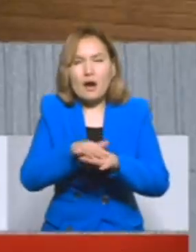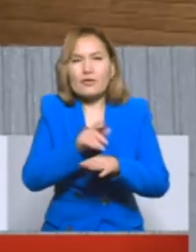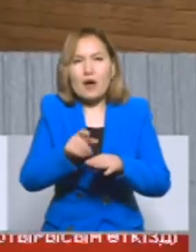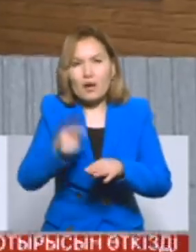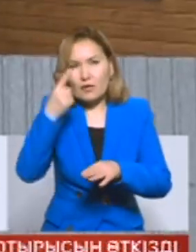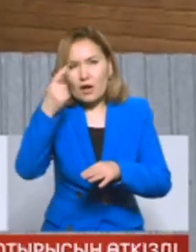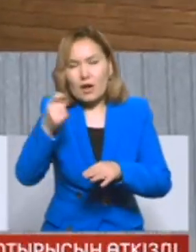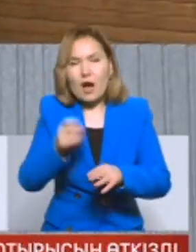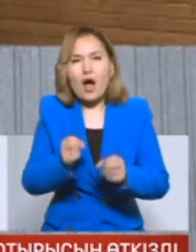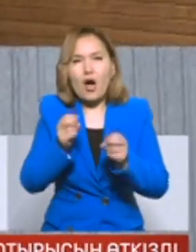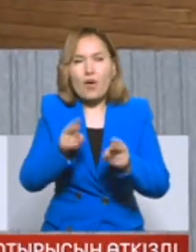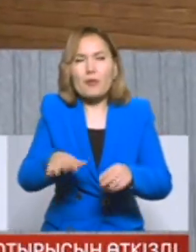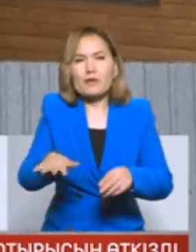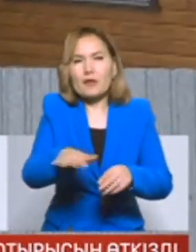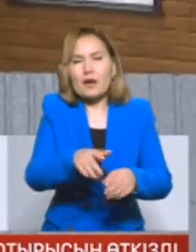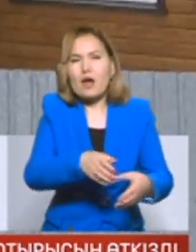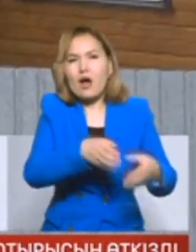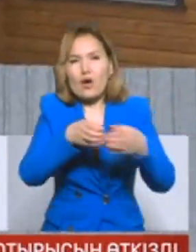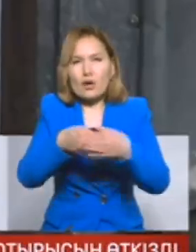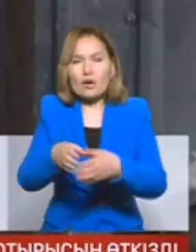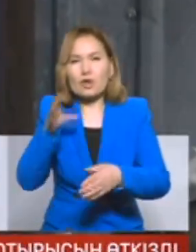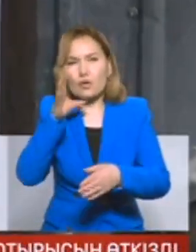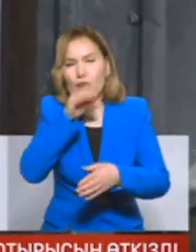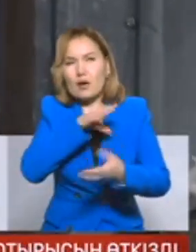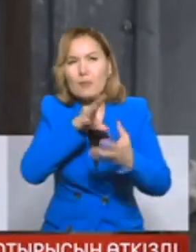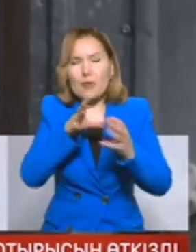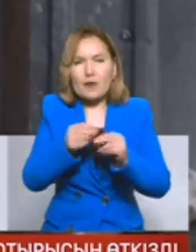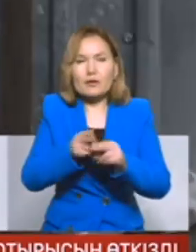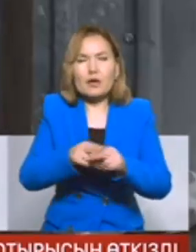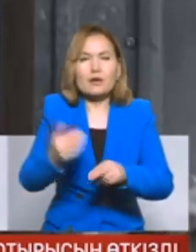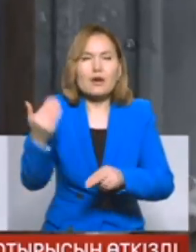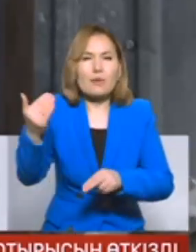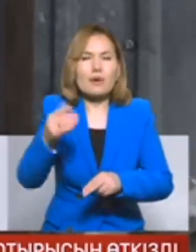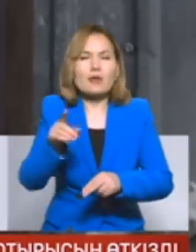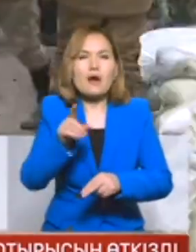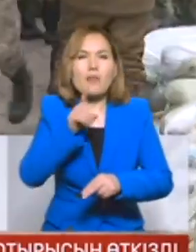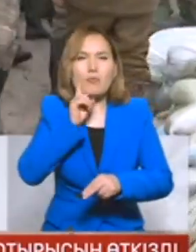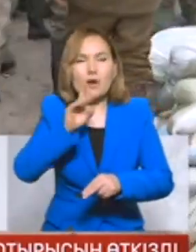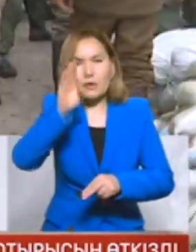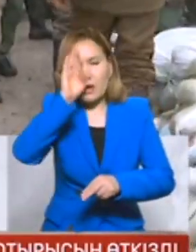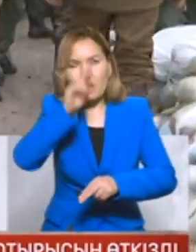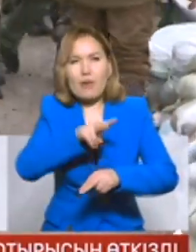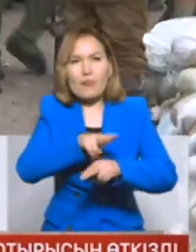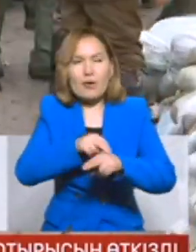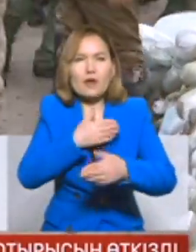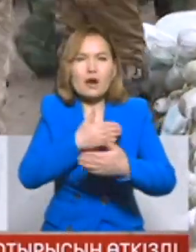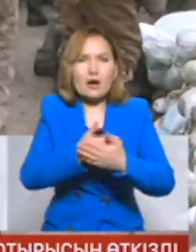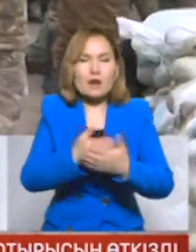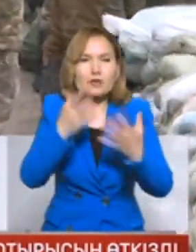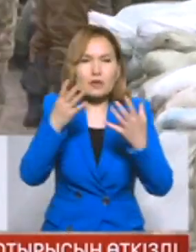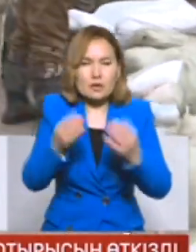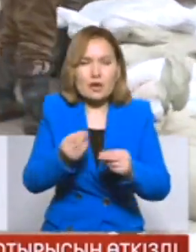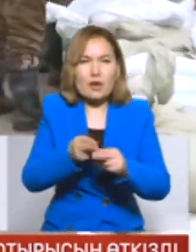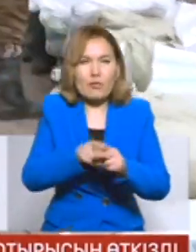хабарлап, қауіпті аймақтардан халықты эвакуациялауда. Ал Бауыржан мен Қанат сияқты азаматтар күн-түн демей қарғын сумен